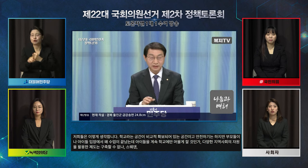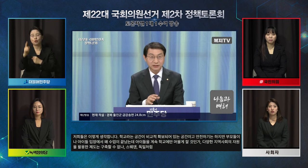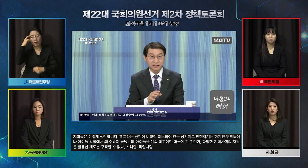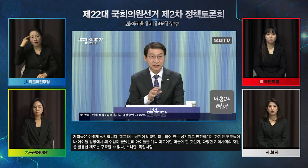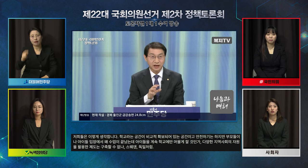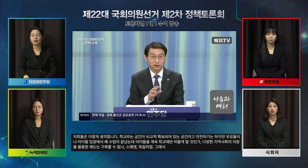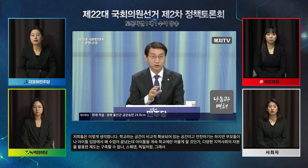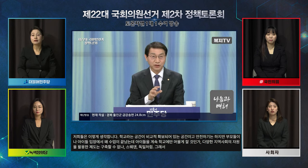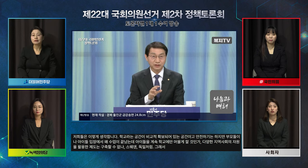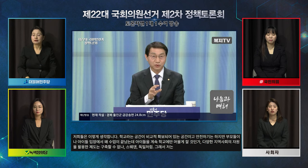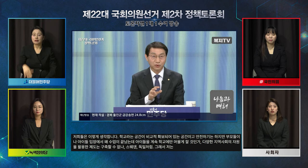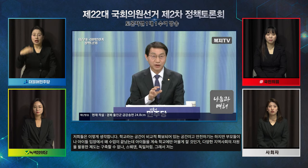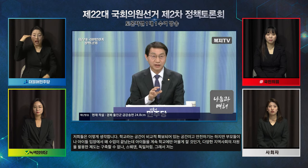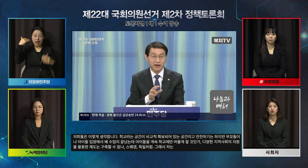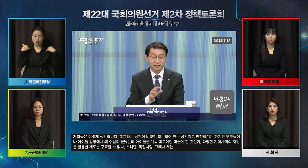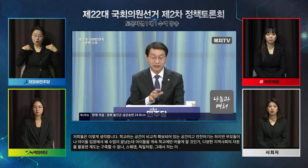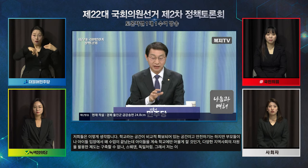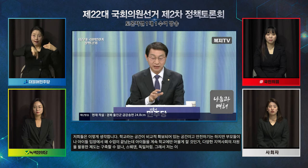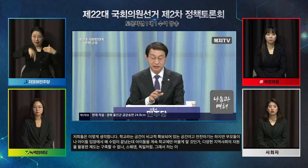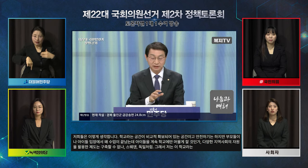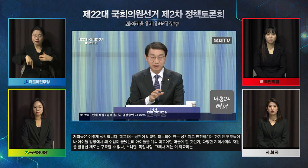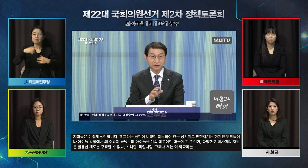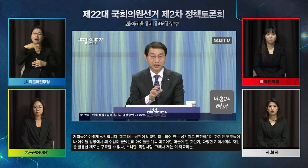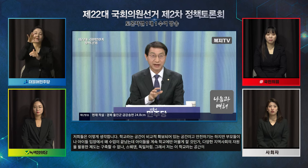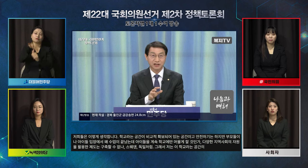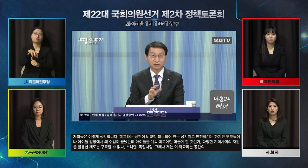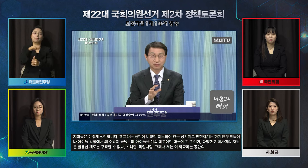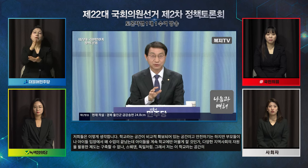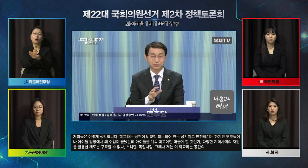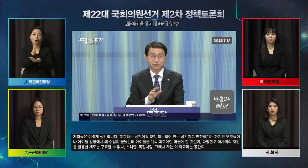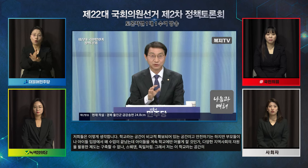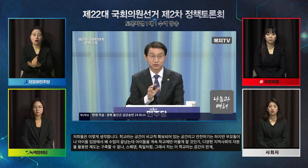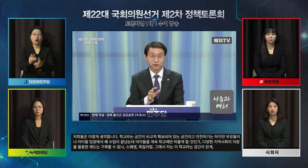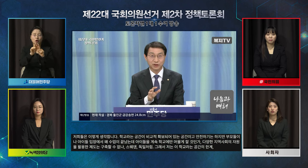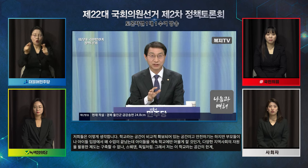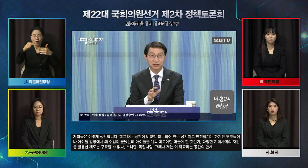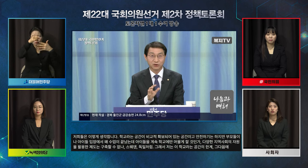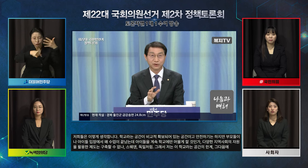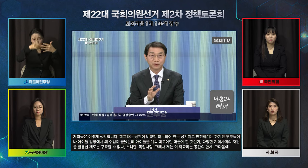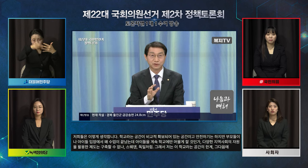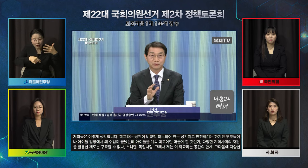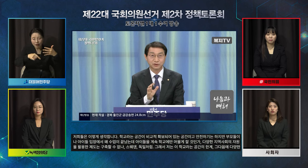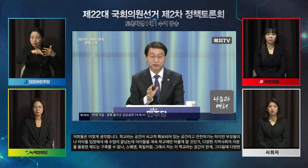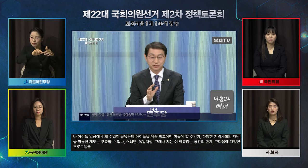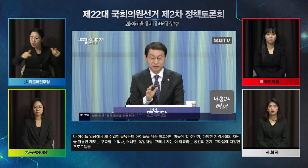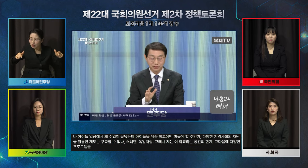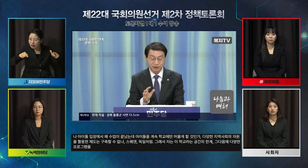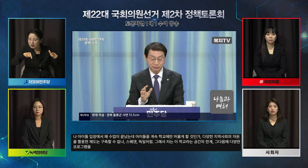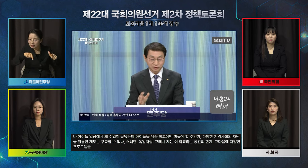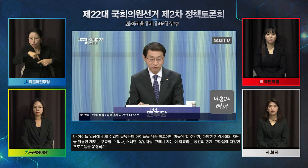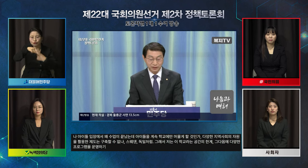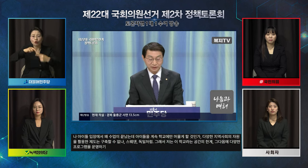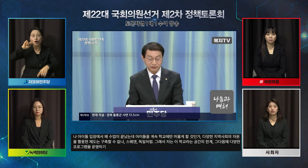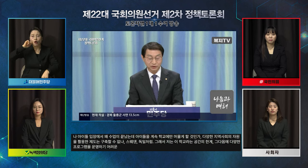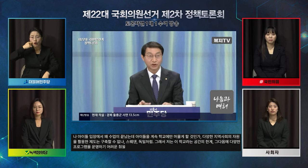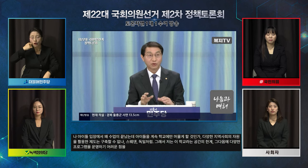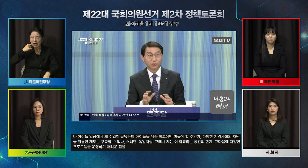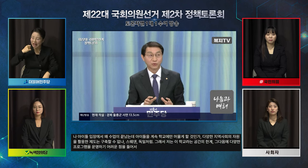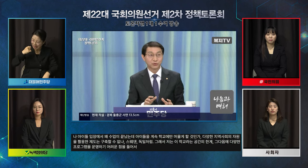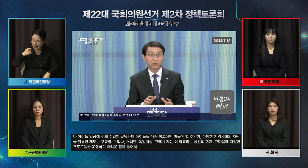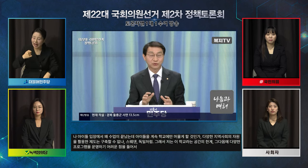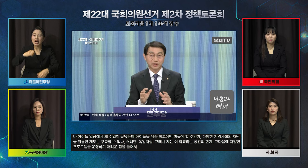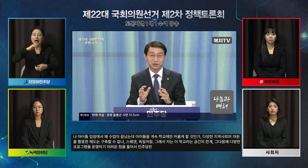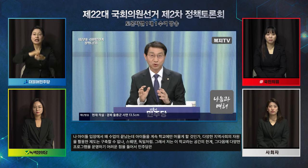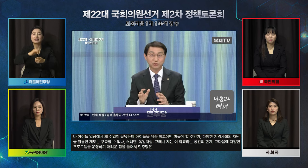학교라는 공간의 한계 그다음에 다양한 프로그램을 운영하기 어려운 점을 들어서 민주당은